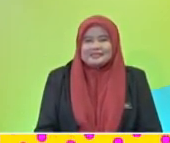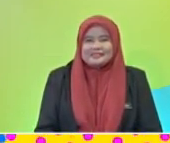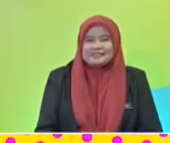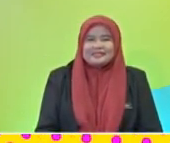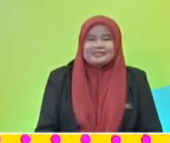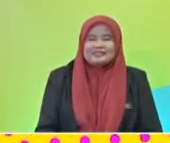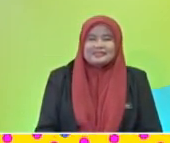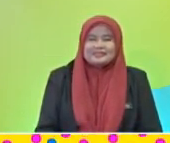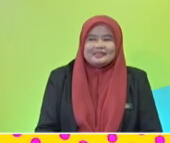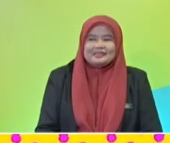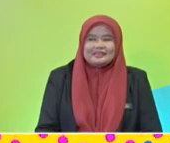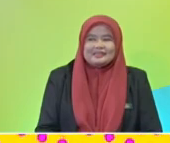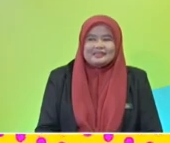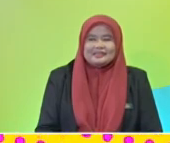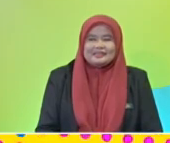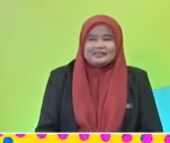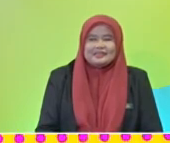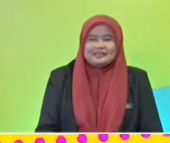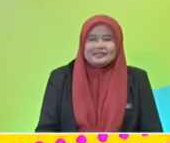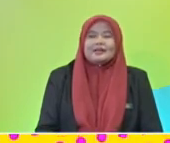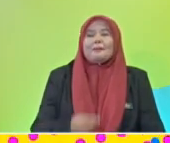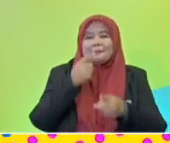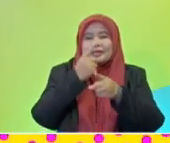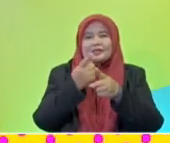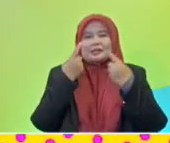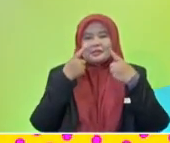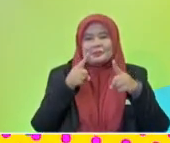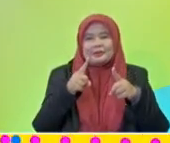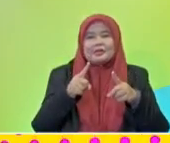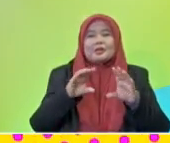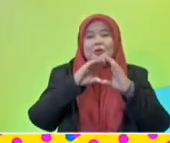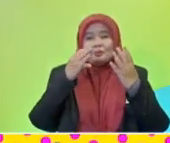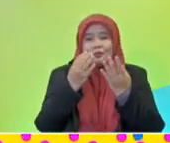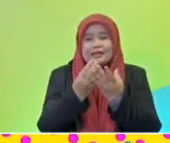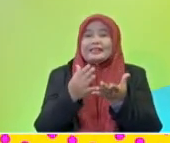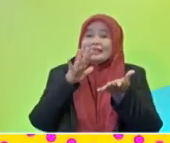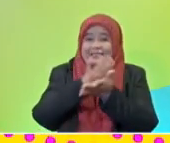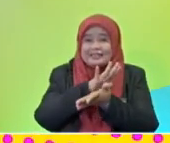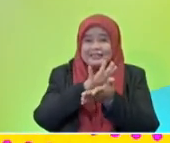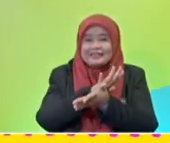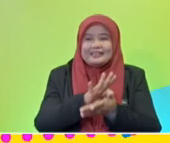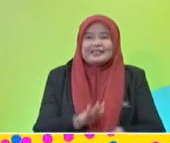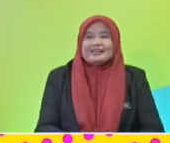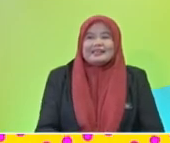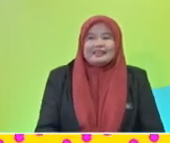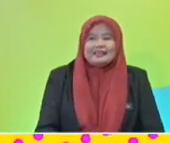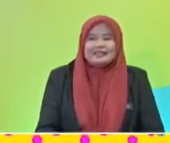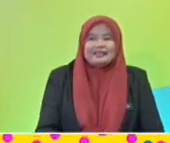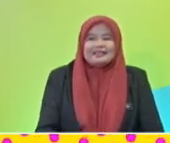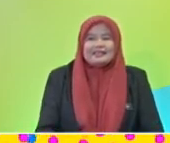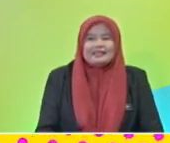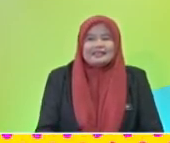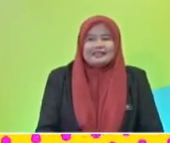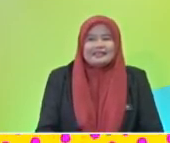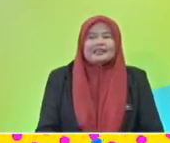botol merupakan bahan yang boleh dikitar semula betul jawapan kumpulan tadi kumpulan kertas kan Ya betul betul